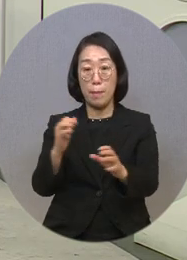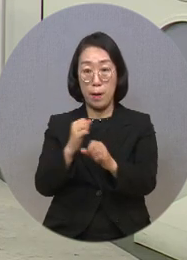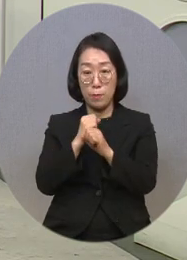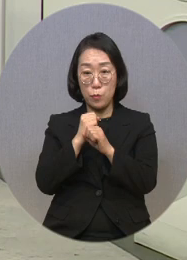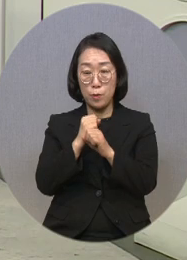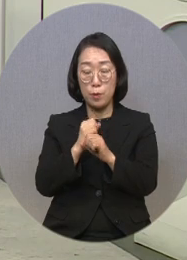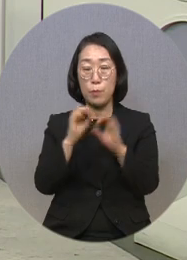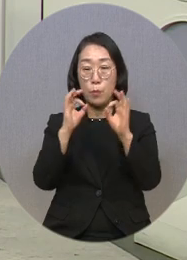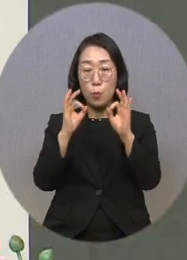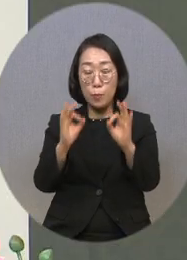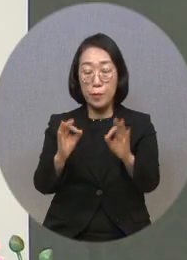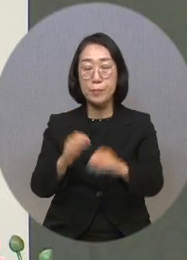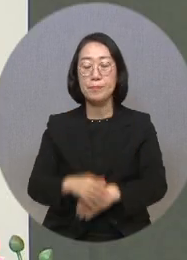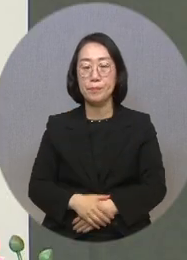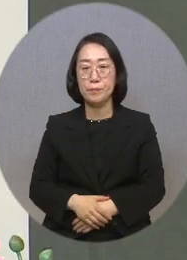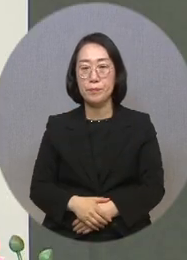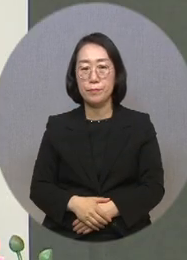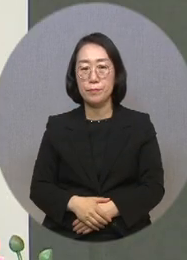마무리하자고 보면은